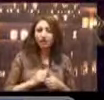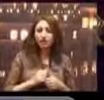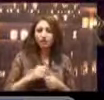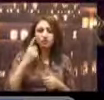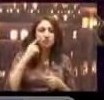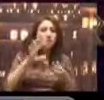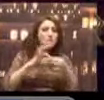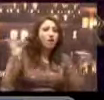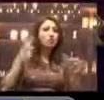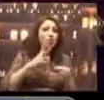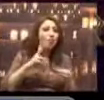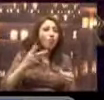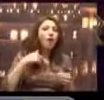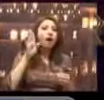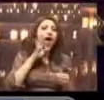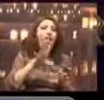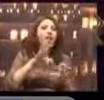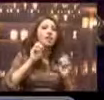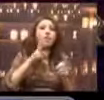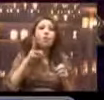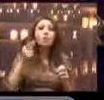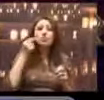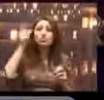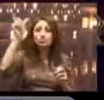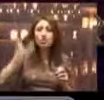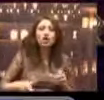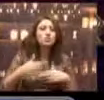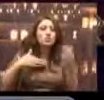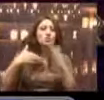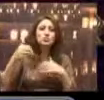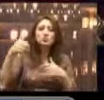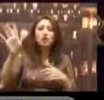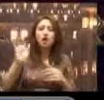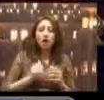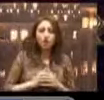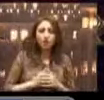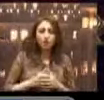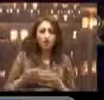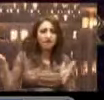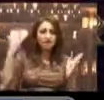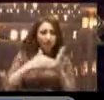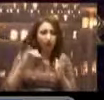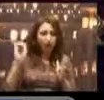الحدث اللي انت اتعلمته مش الشخص. الدرس في الاخر ان انا